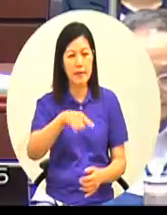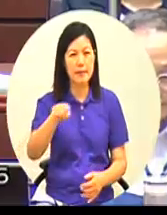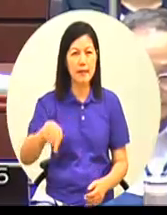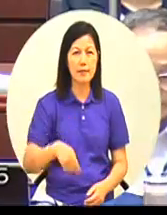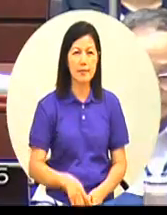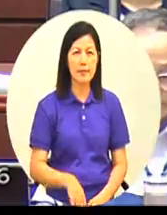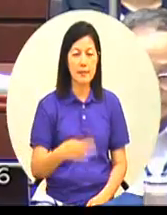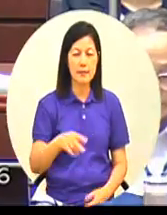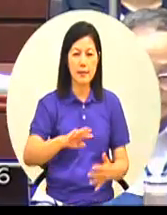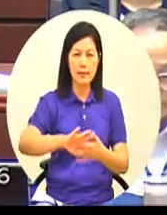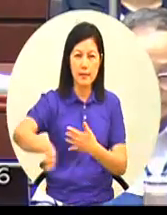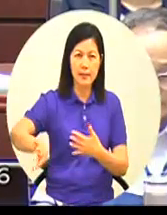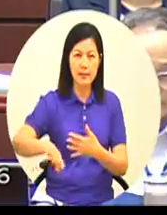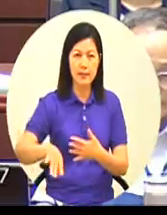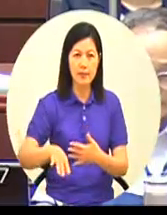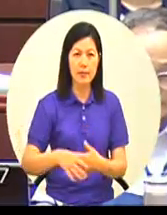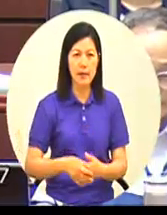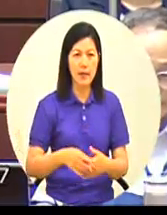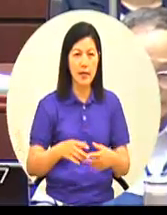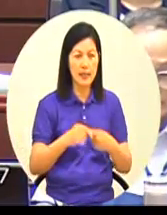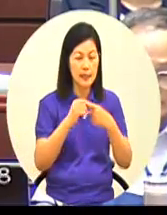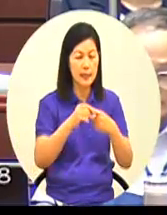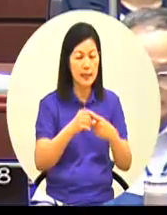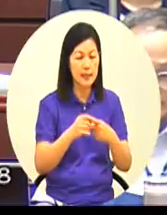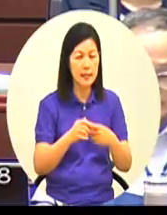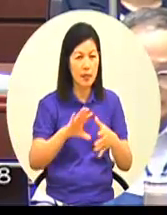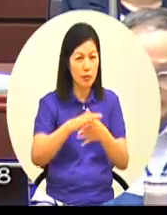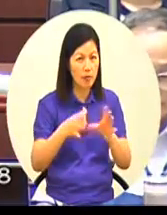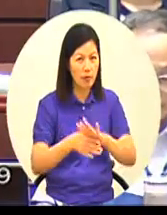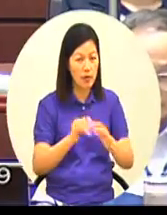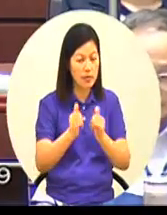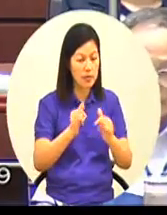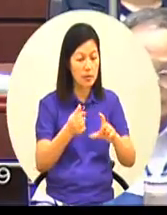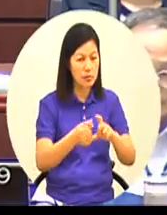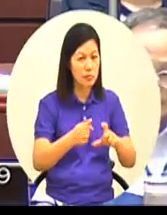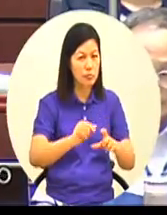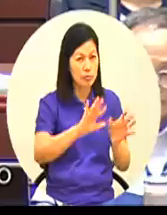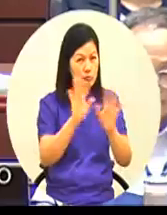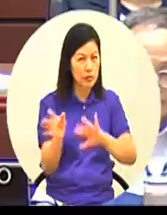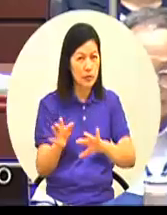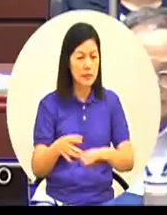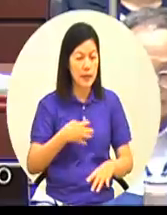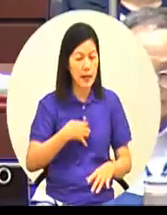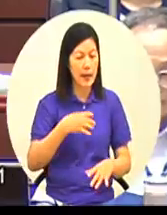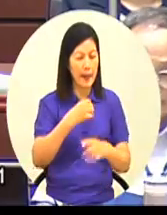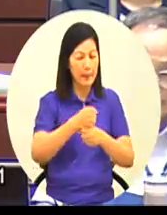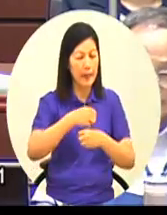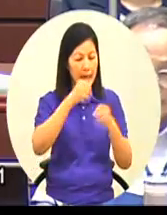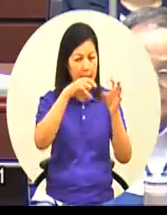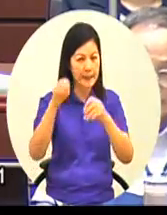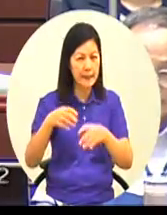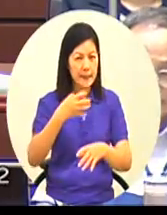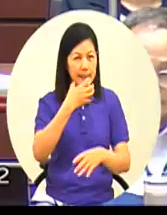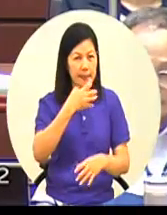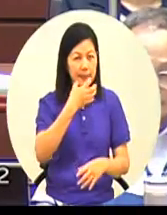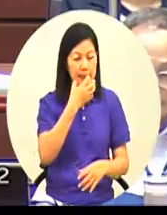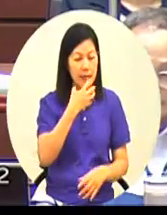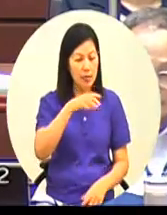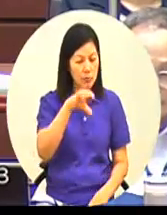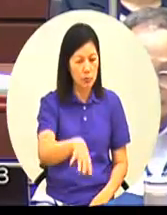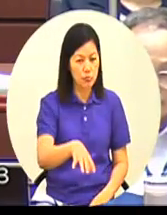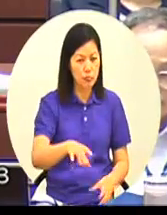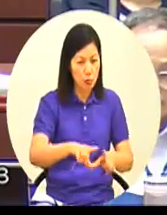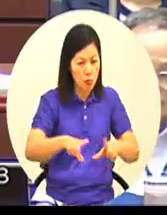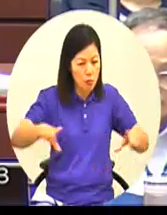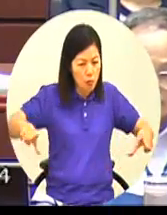我们另外一个是宾县文化的社区型的，那我们将来会把它对哈马逊跟那个盐城，我们将来会把它扩大这个范